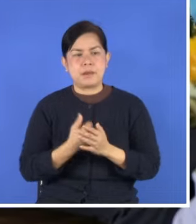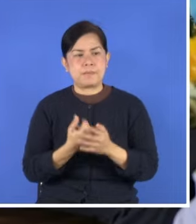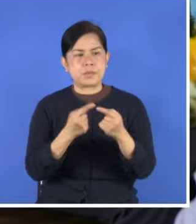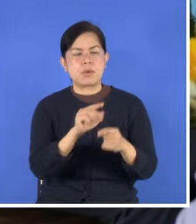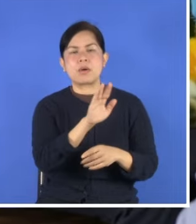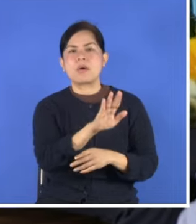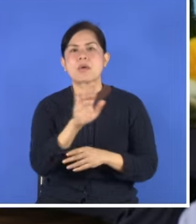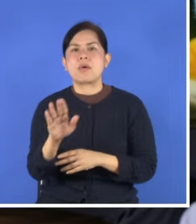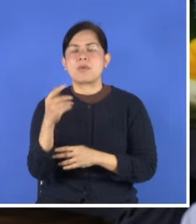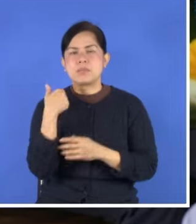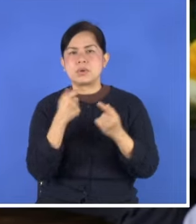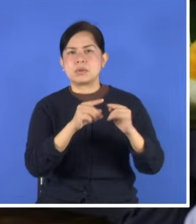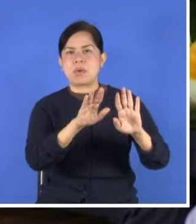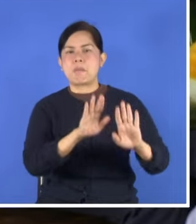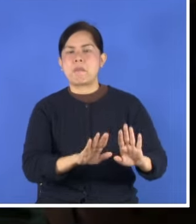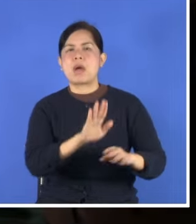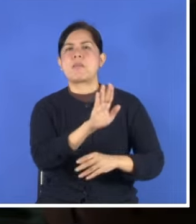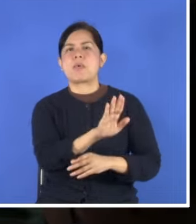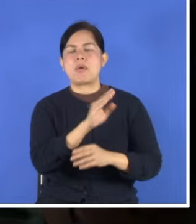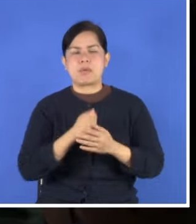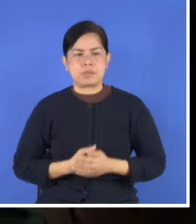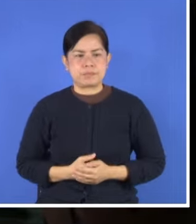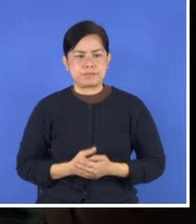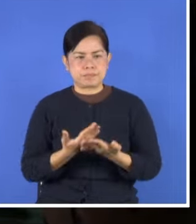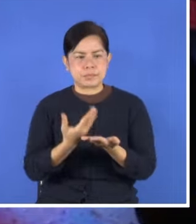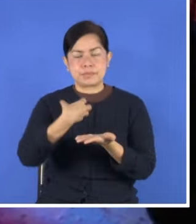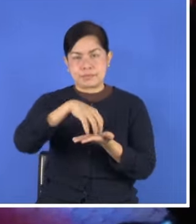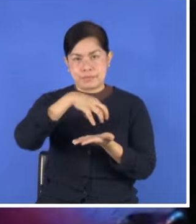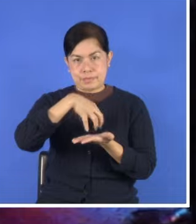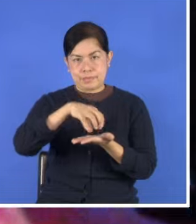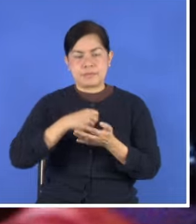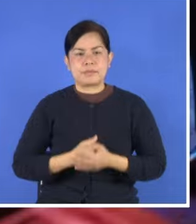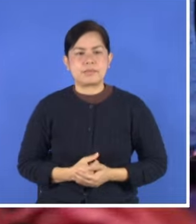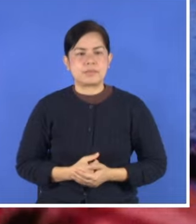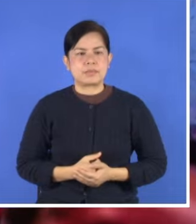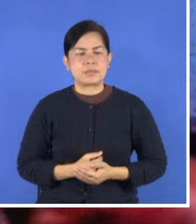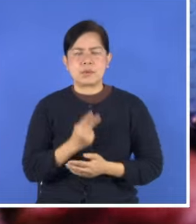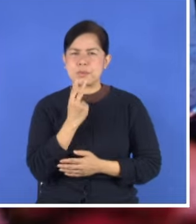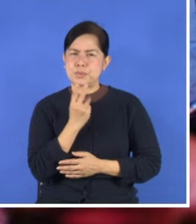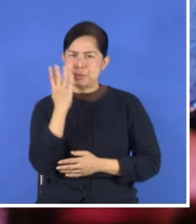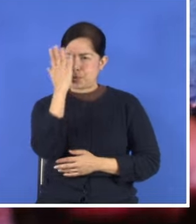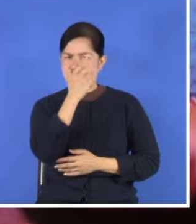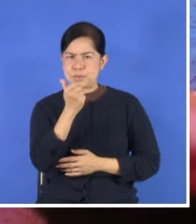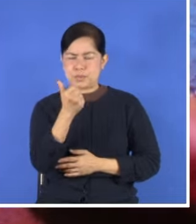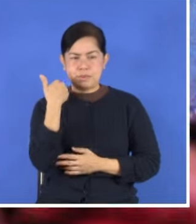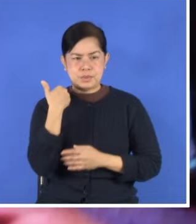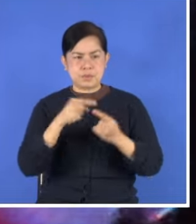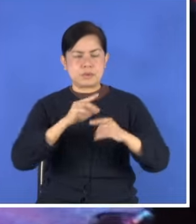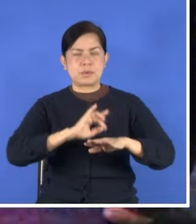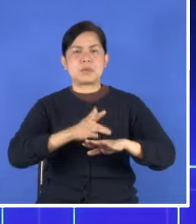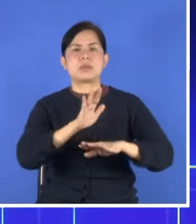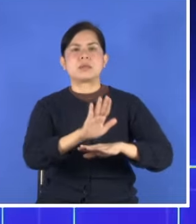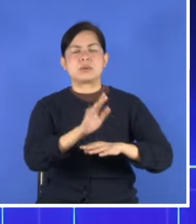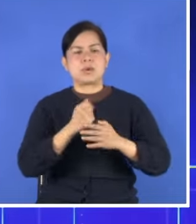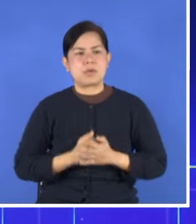เขาก็มีประเพณีท้องถิ่นของเขาคุณผู้ชมรายงานให้ได้รับทราบกันนะคะสวยงามทีเดียวนะนี่อย่างอันนี้ลอย